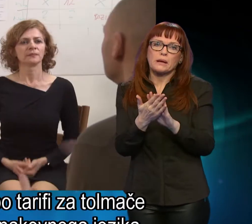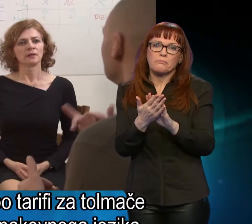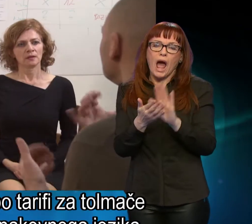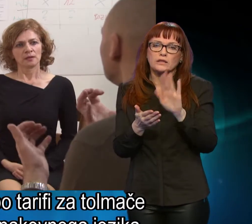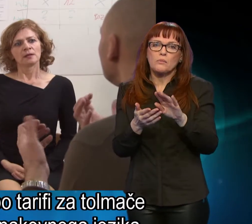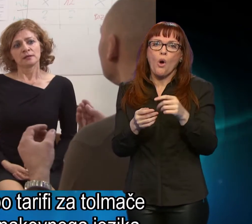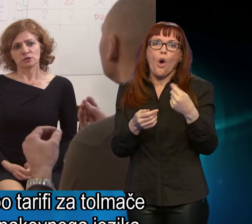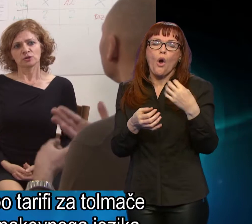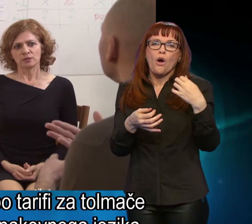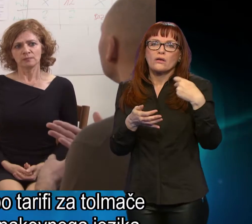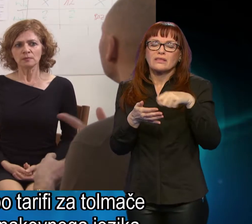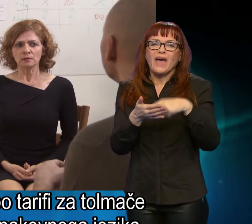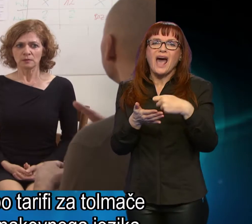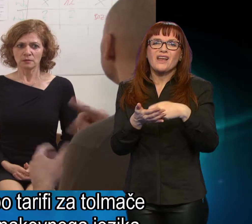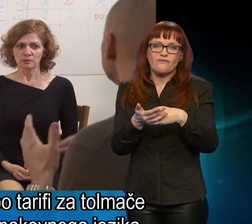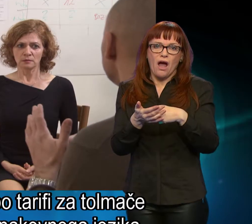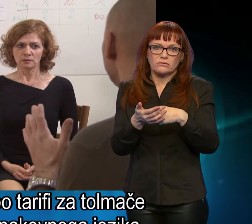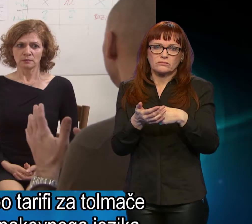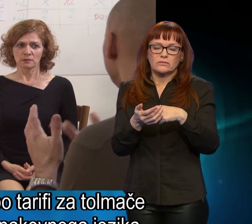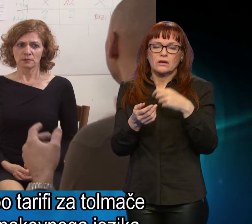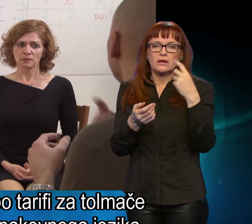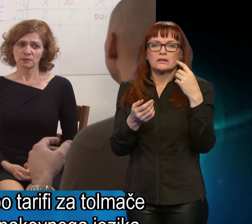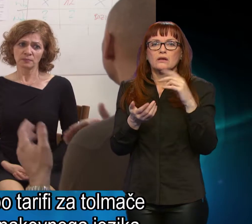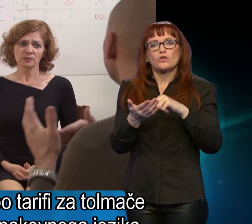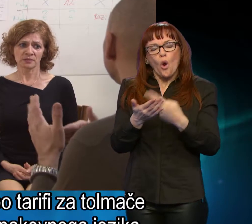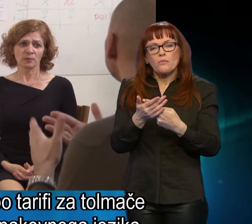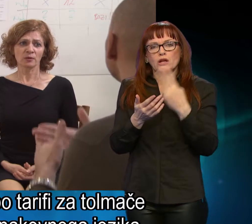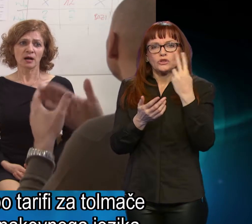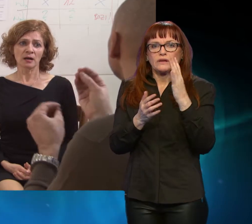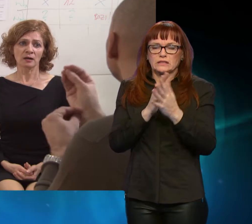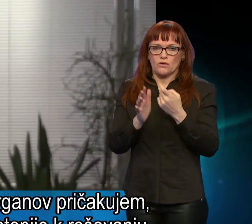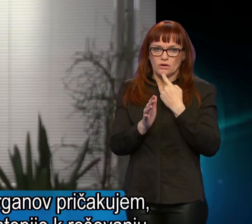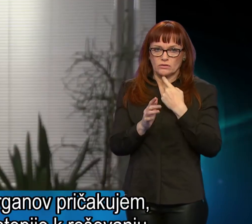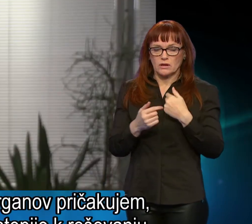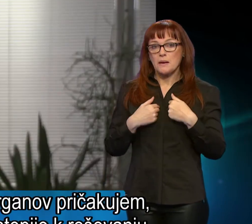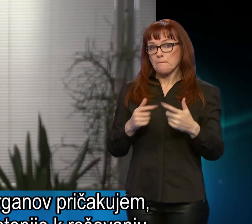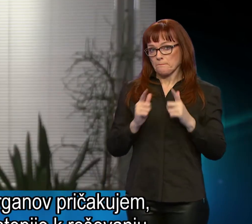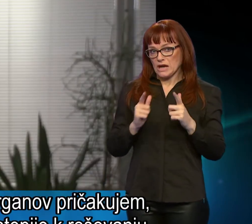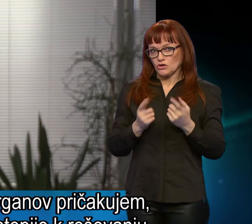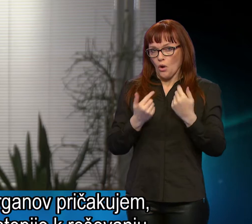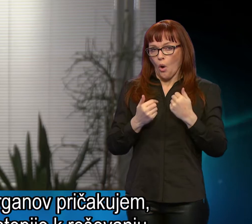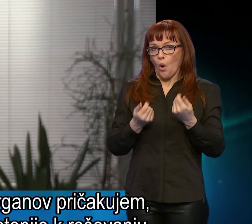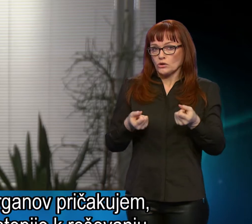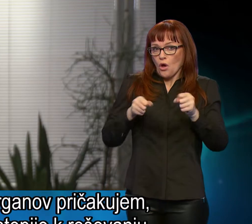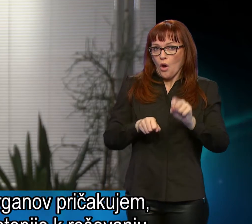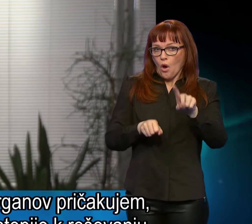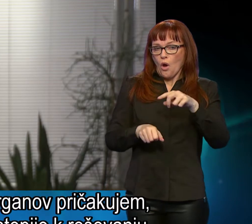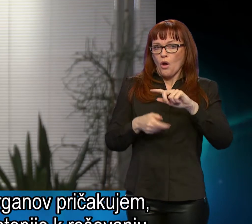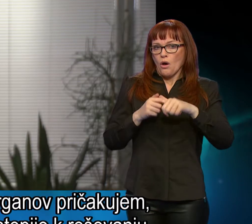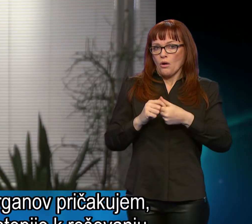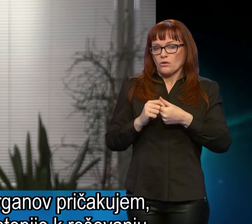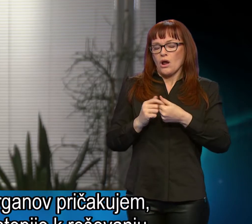po tarifi za tolmače slovenskega znakovnega jezika. Pričakujem od pristojnih organov,